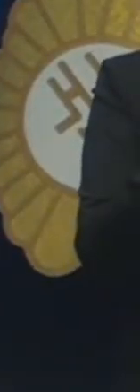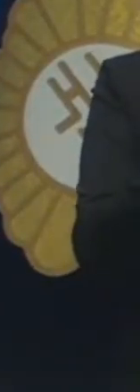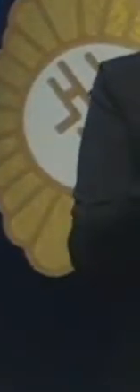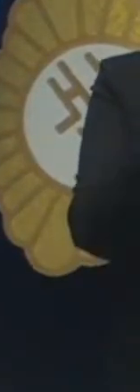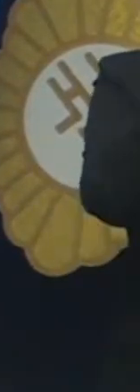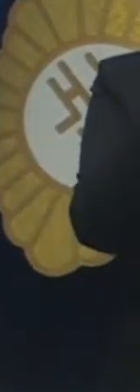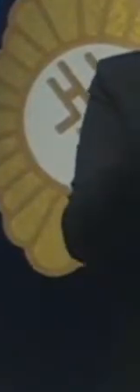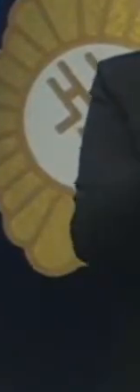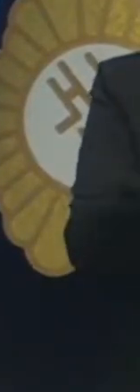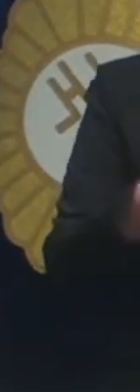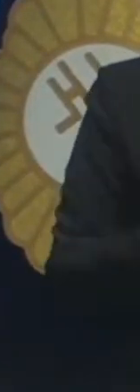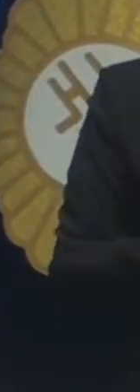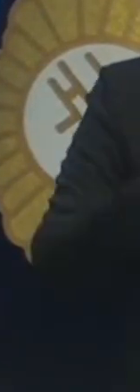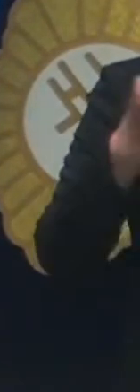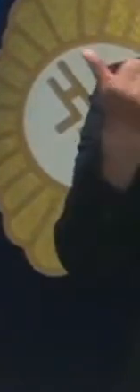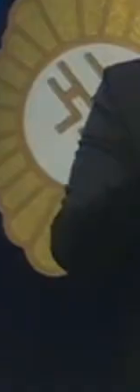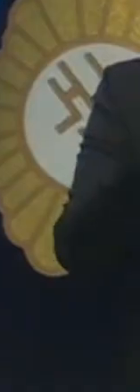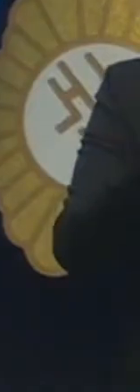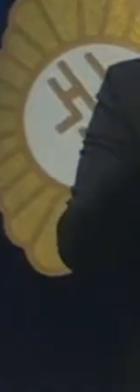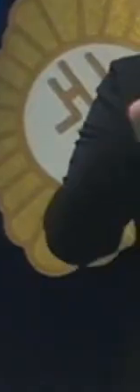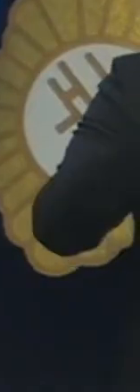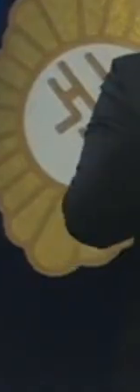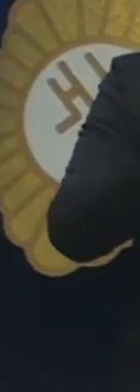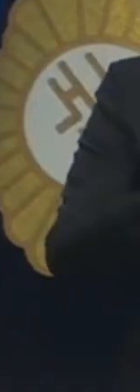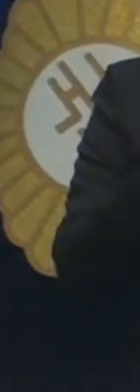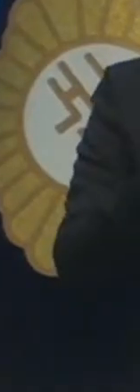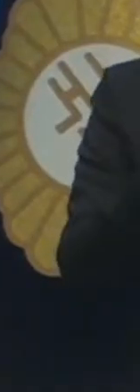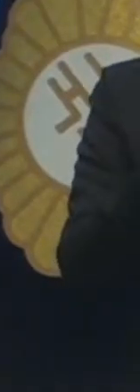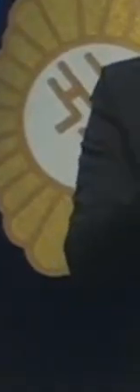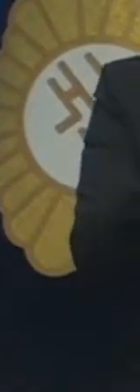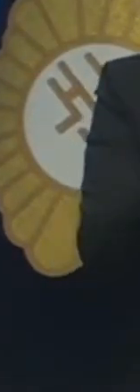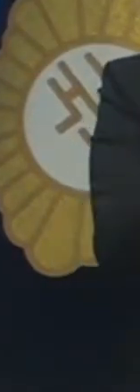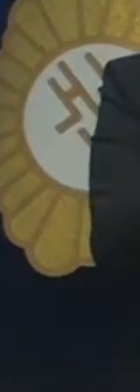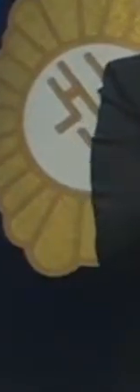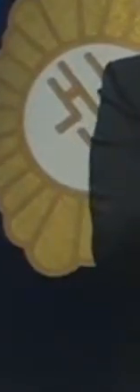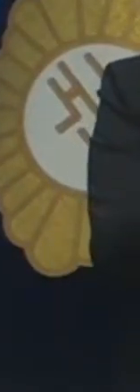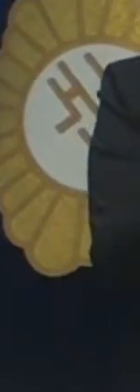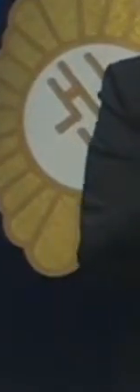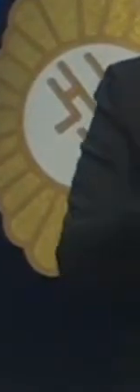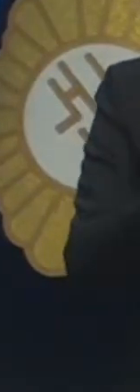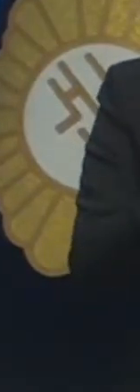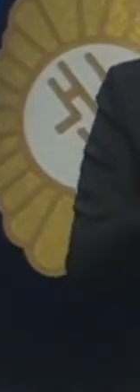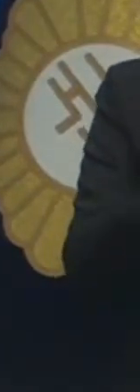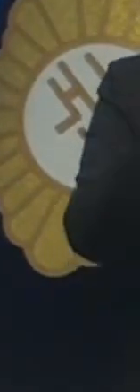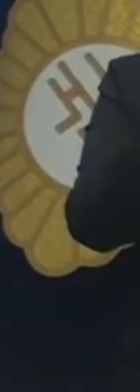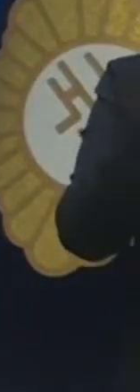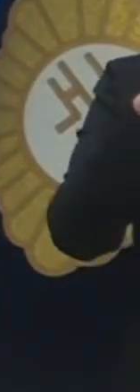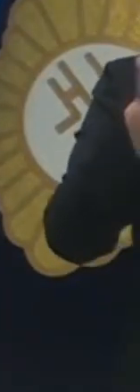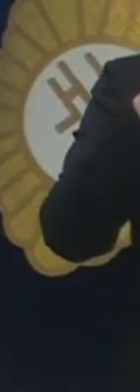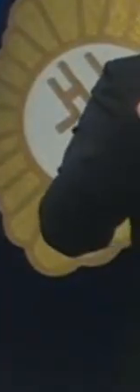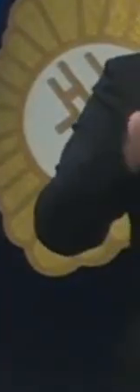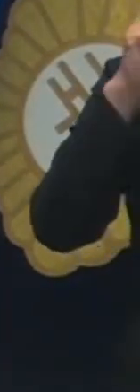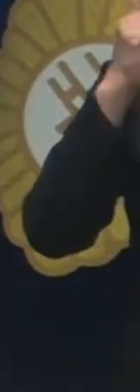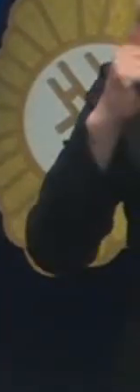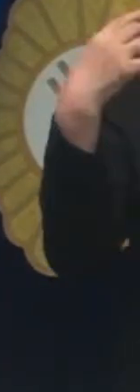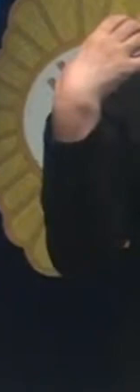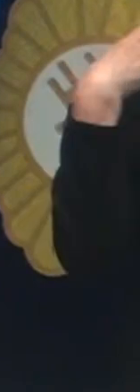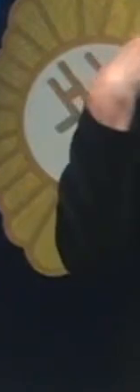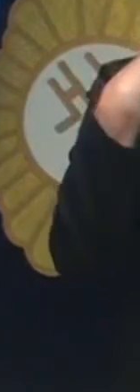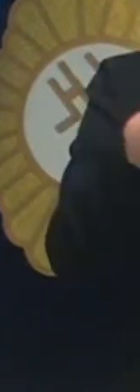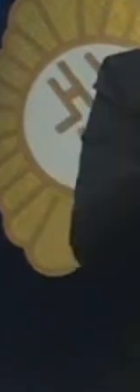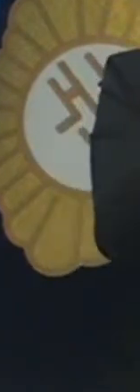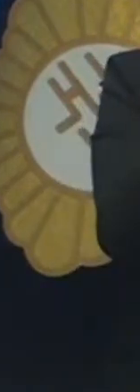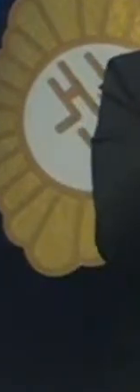차원에서 책임있게 홈플러스 사태에 대한 MBK의 책임을 제대로 규명하고 종합할 필요가